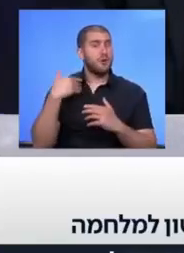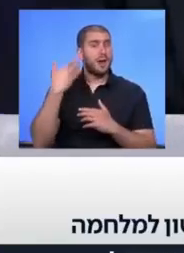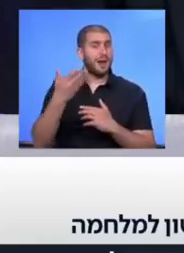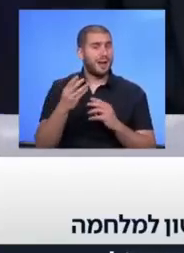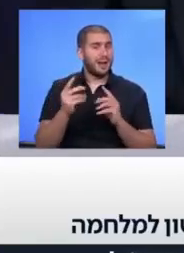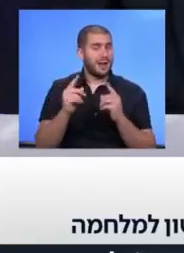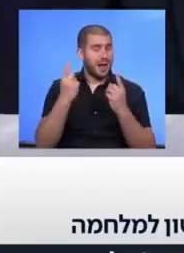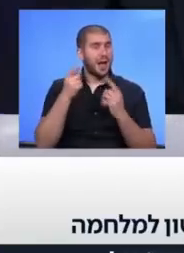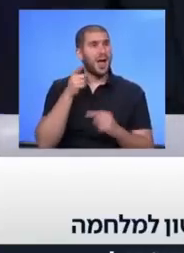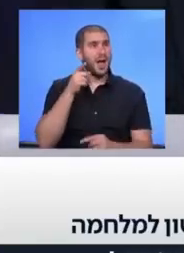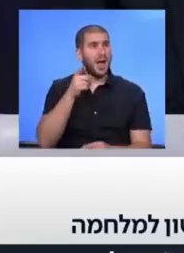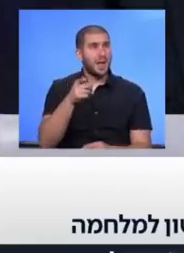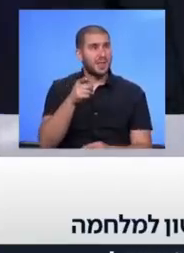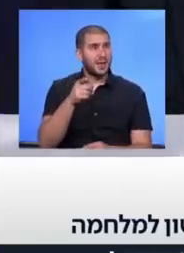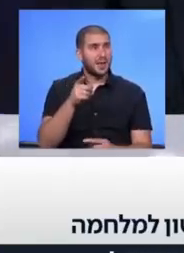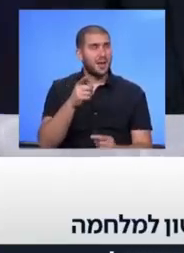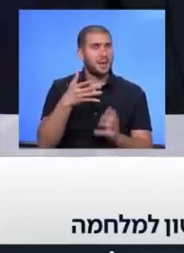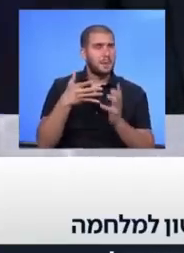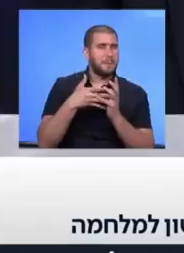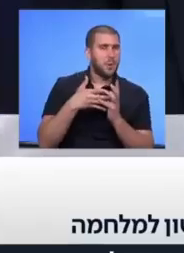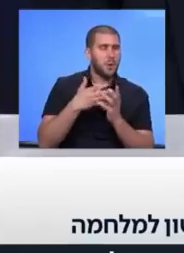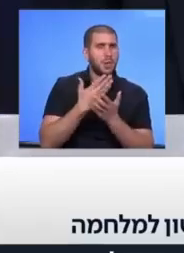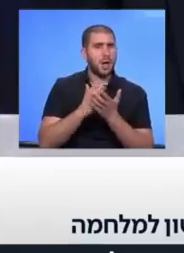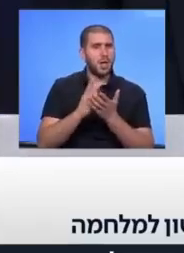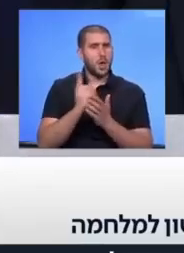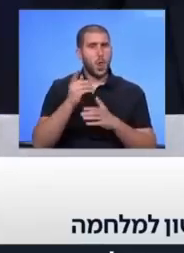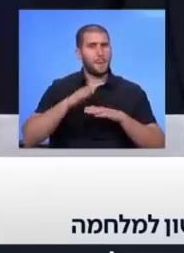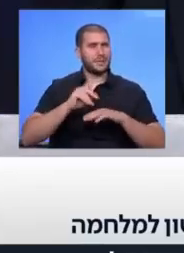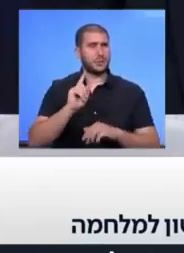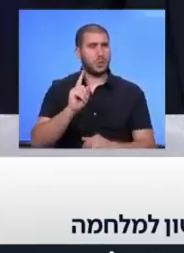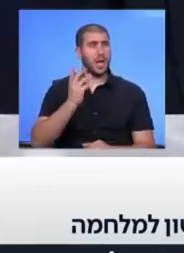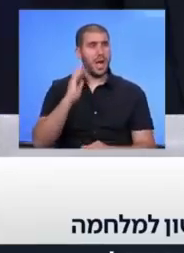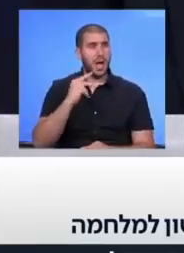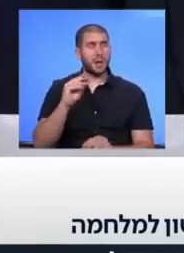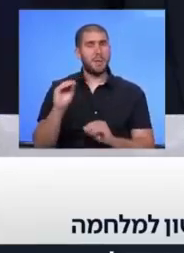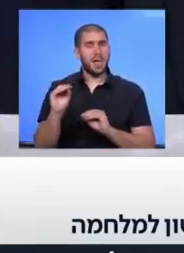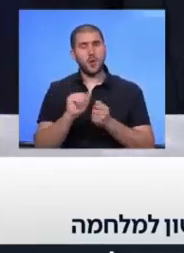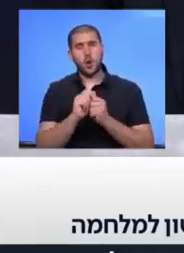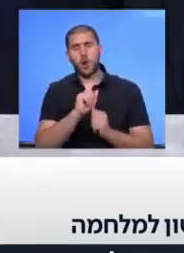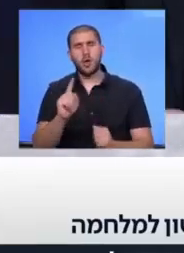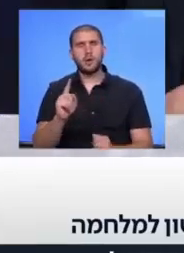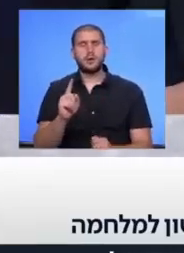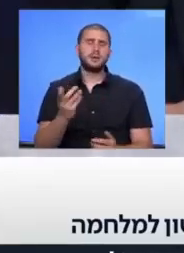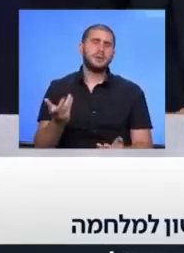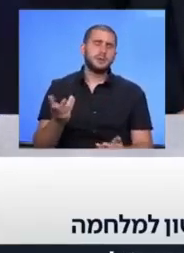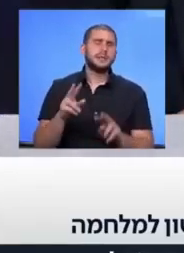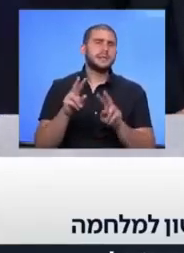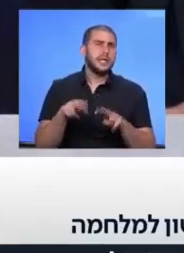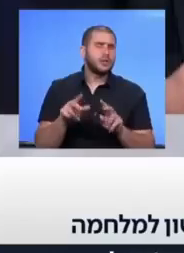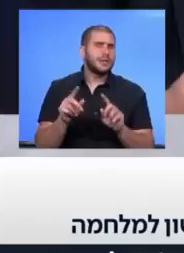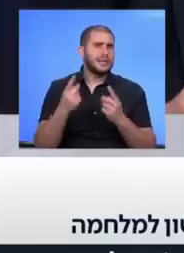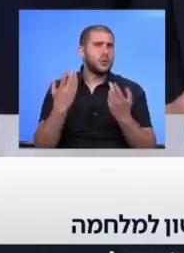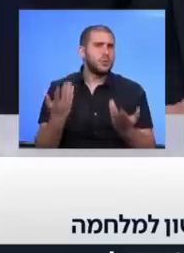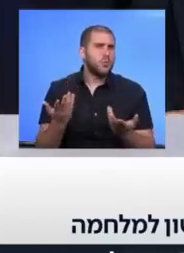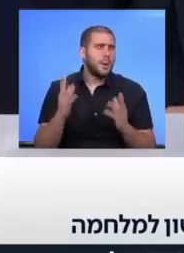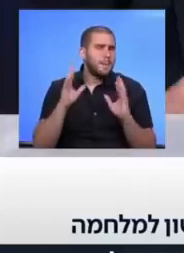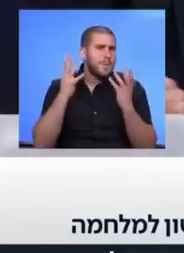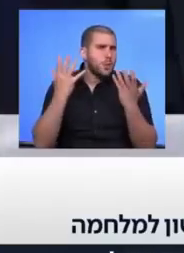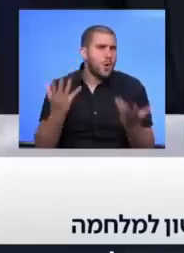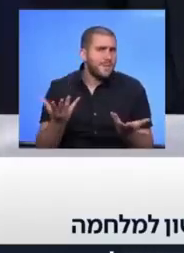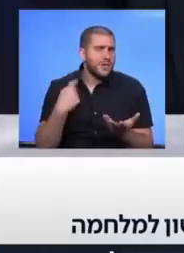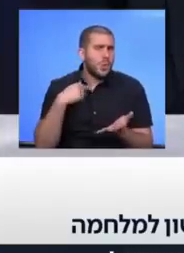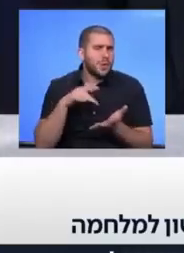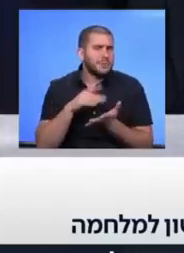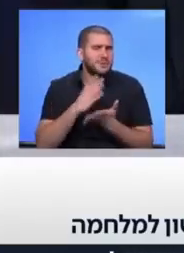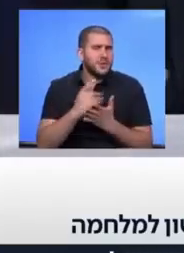הזה, אתה, זה כאילו לבקר איזושהי החלטה לא מקצועית. האם להעביר, לא להעביר. חבר'ה, יש פה אירוע מטורף, ואנחנו נמצאים